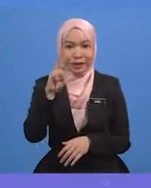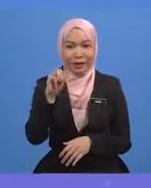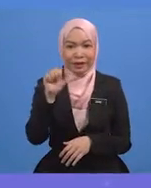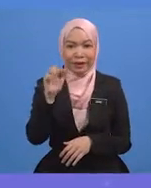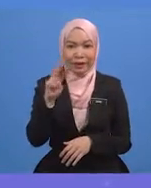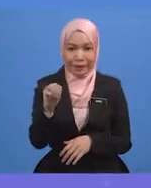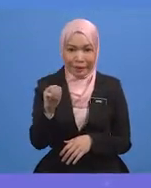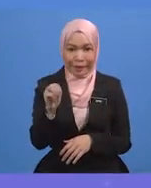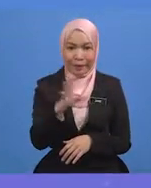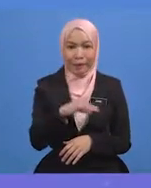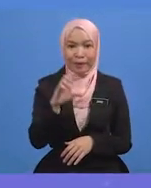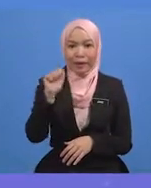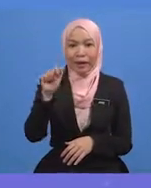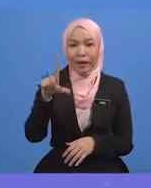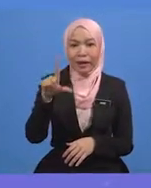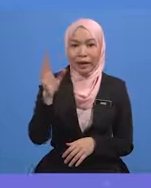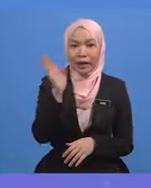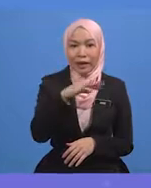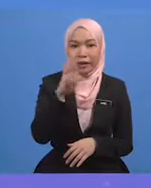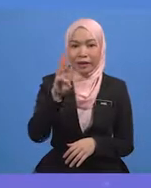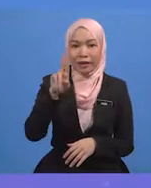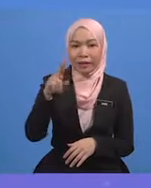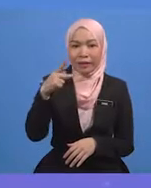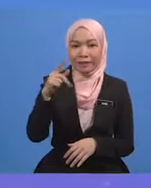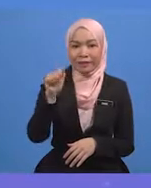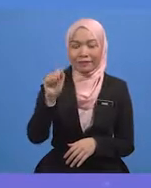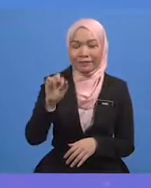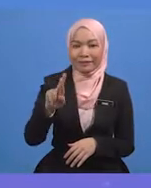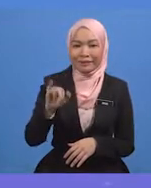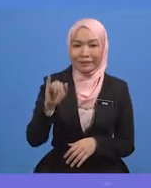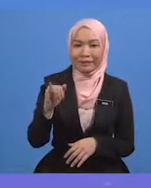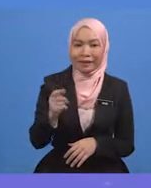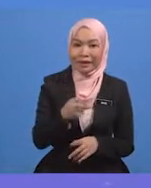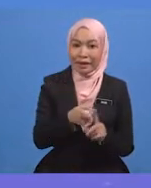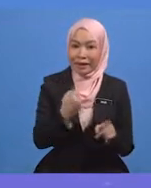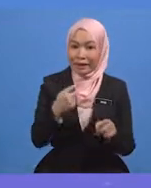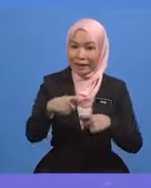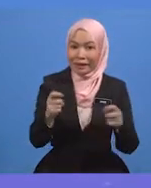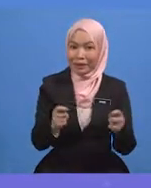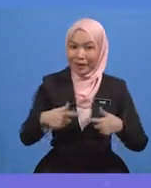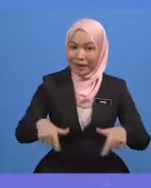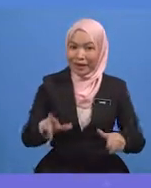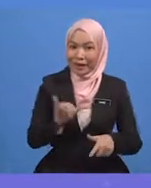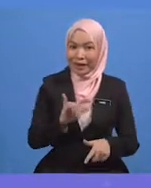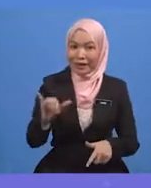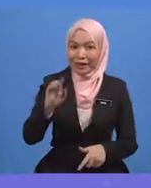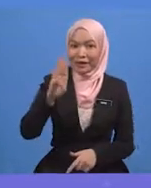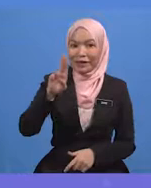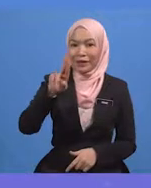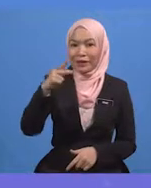digelar sempena tempat kelahirannya iaitu Bukhara. Manakala Imam Asy-Syafi'i